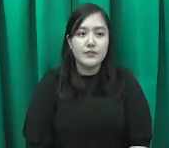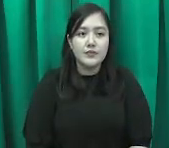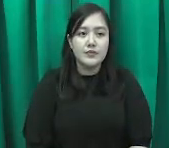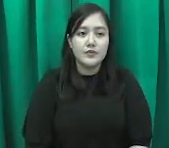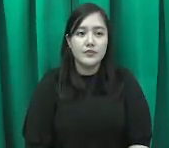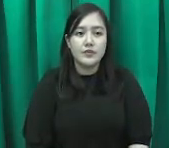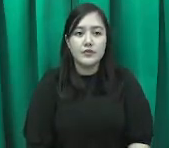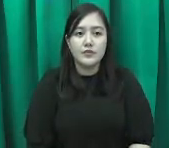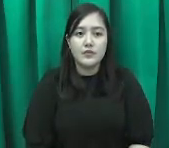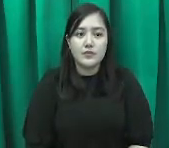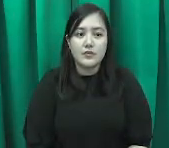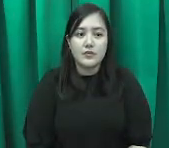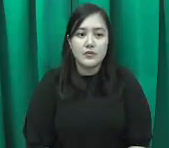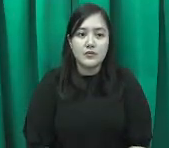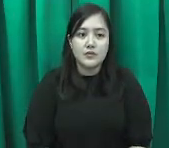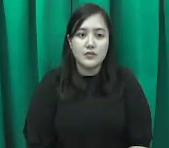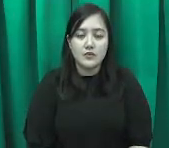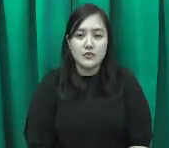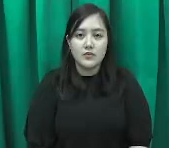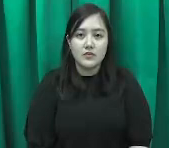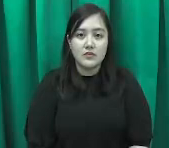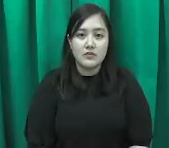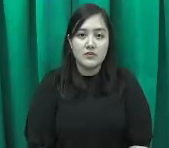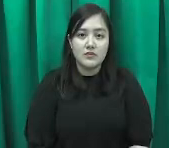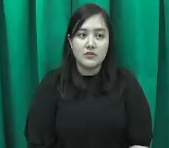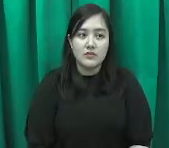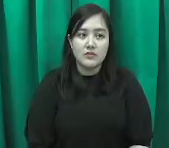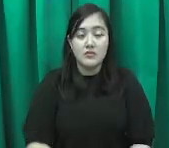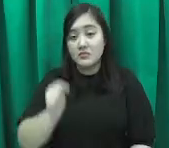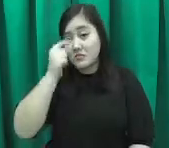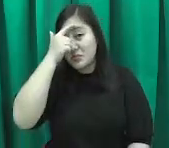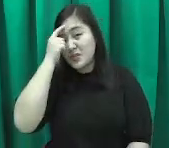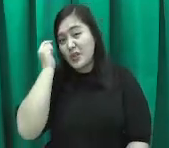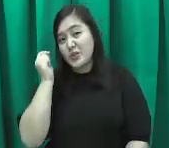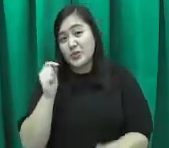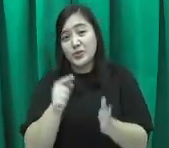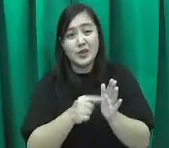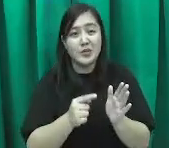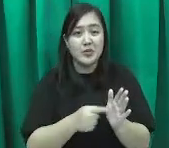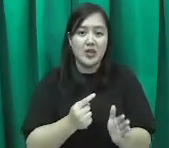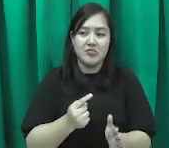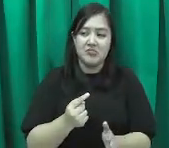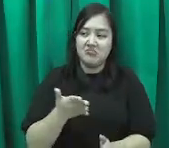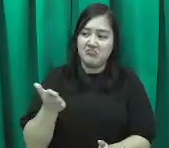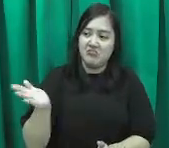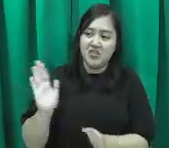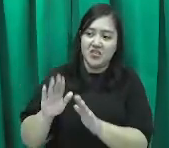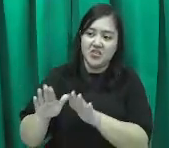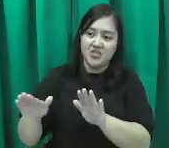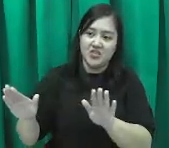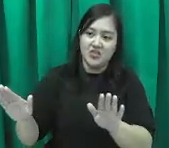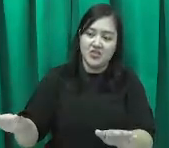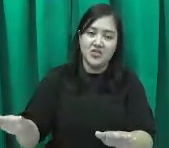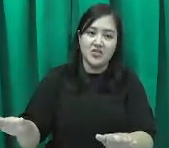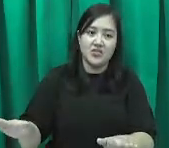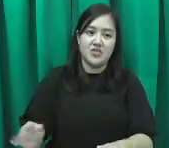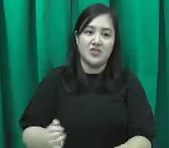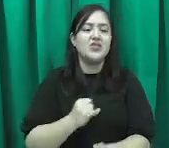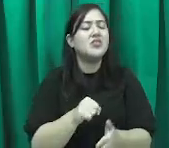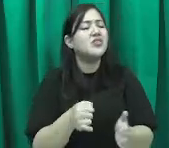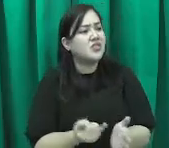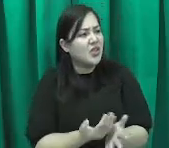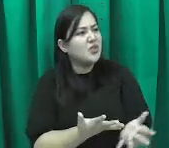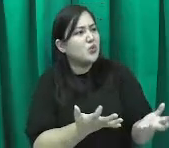kung lumaki na ng luho, lumaki na yung mga anak natin na maraming pera, hindi na importante sa kanila, hindi